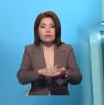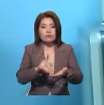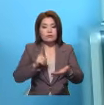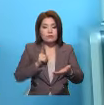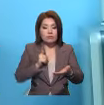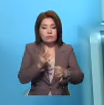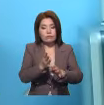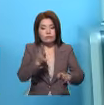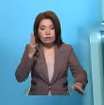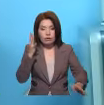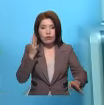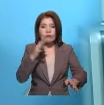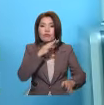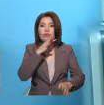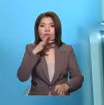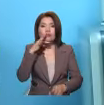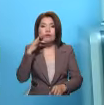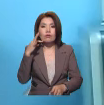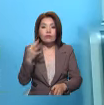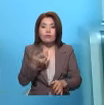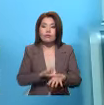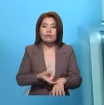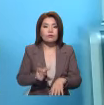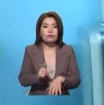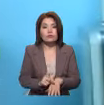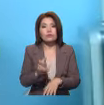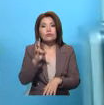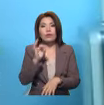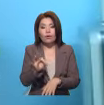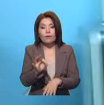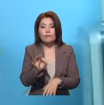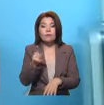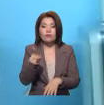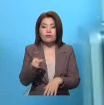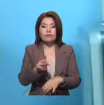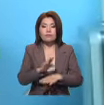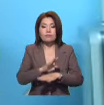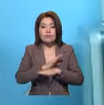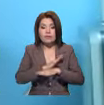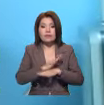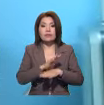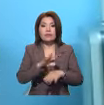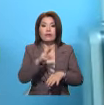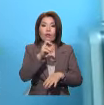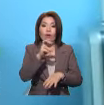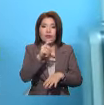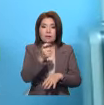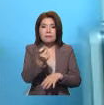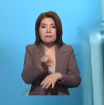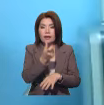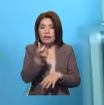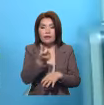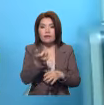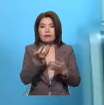науқастардың саны өте көбейіп баратыр, бірақ мәйіттік донорлардың саны аз, оған